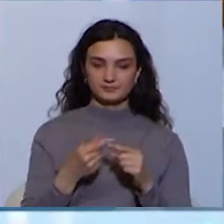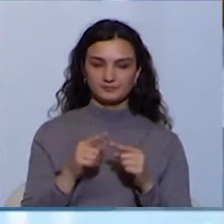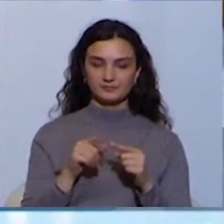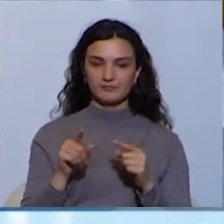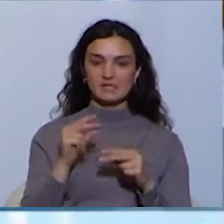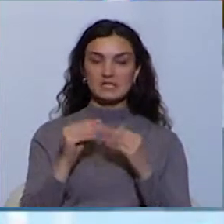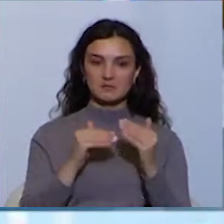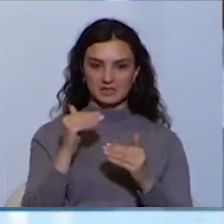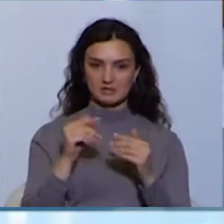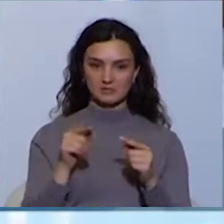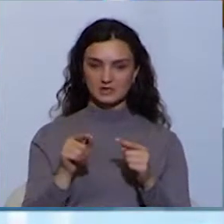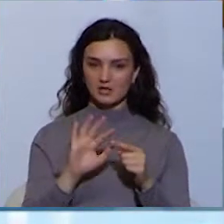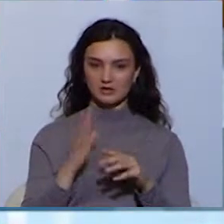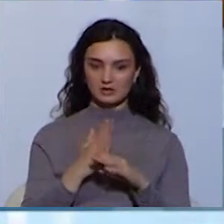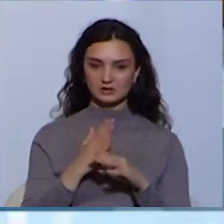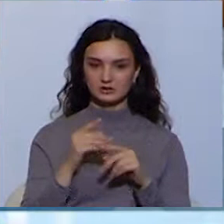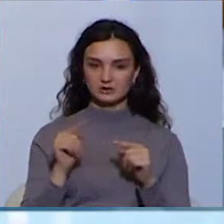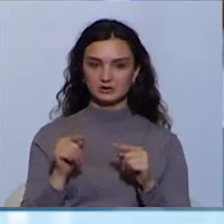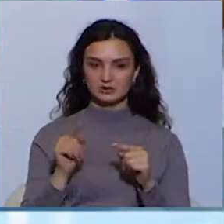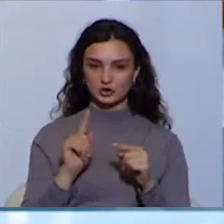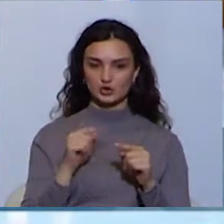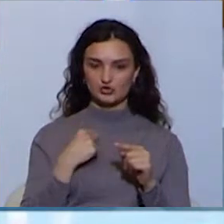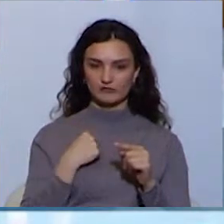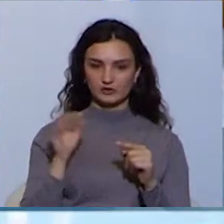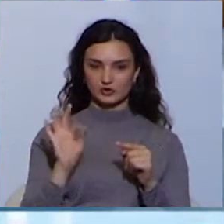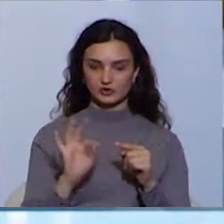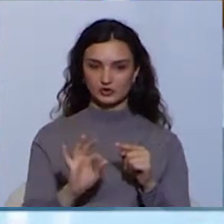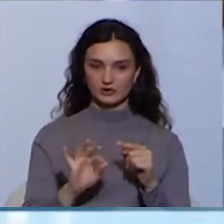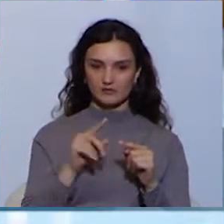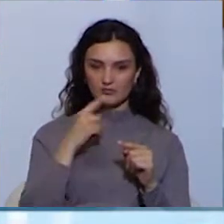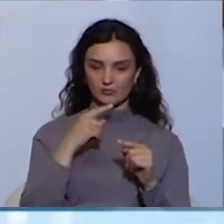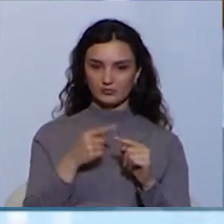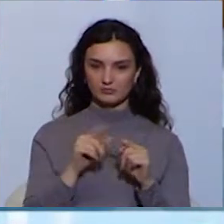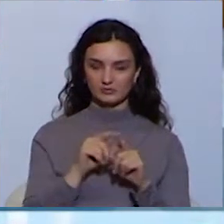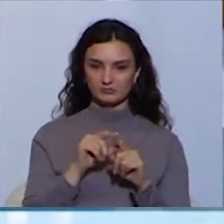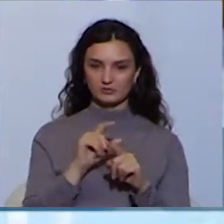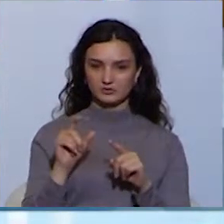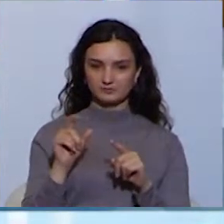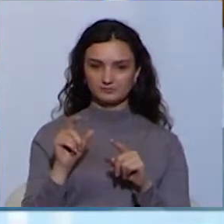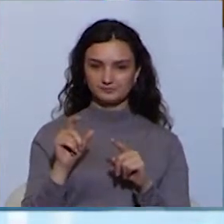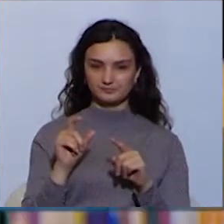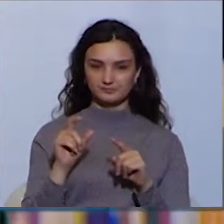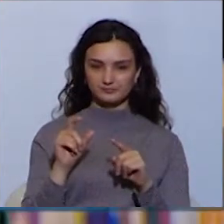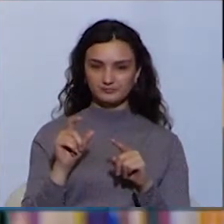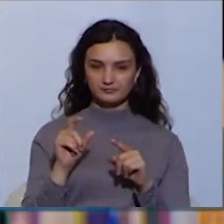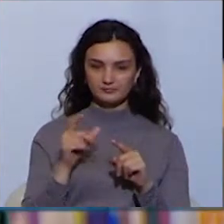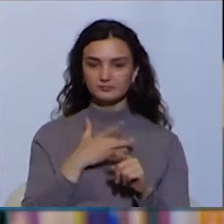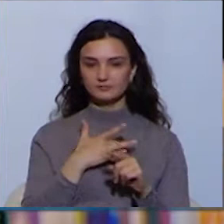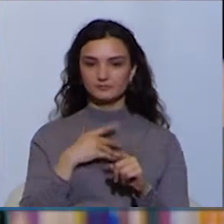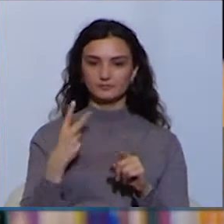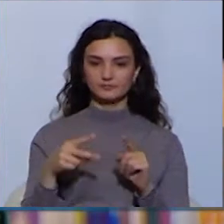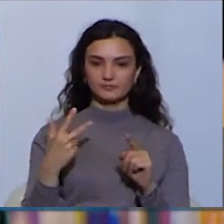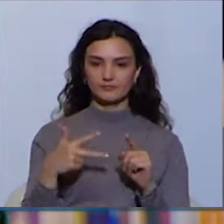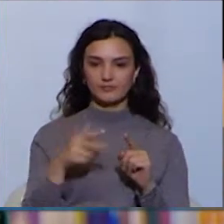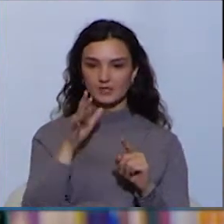აღქმა წარმატების არ არის იმის ადეკვატური, რასაც ჩვენ ხშირად ვდებთ ხოლმე ამ ტერმინში. უკრეთ დაახლოებით